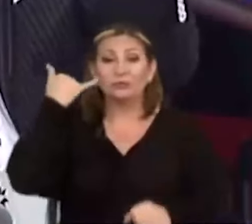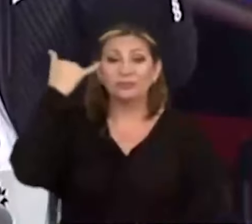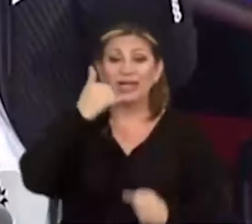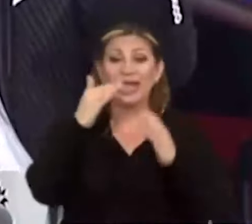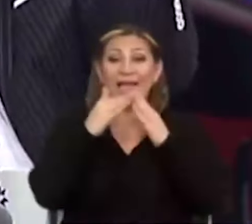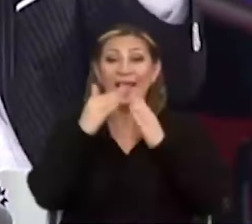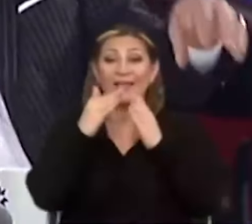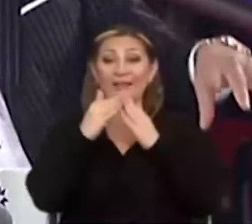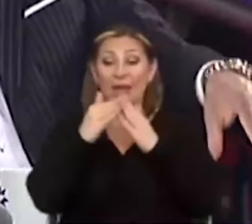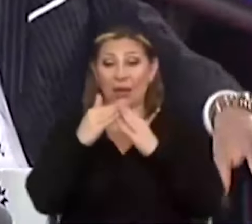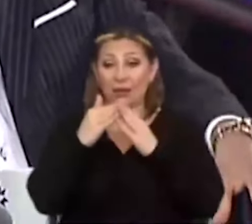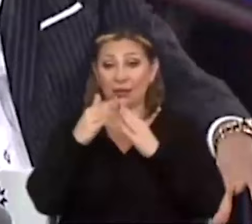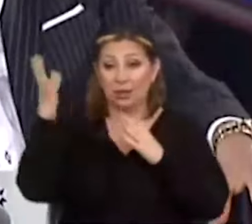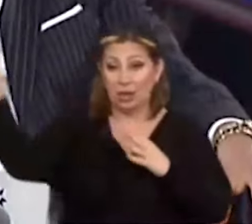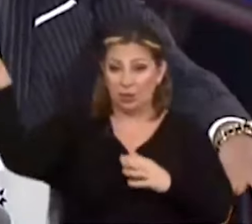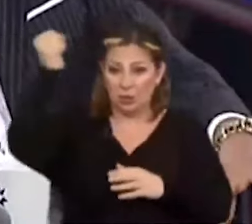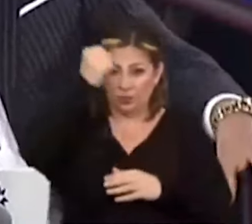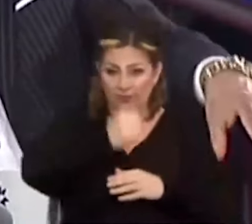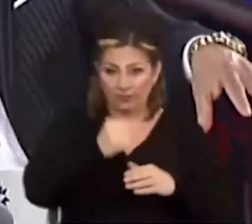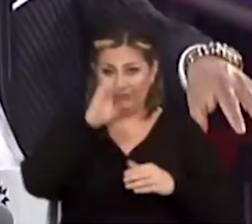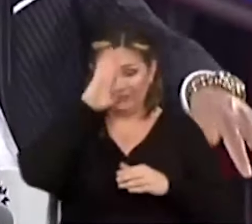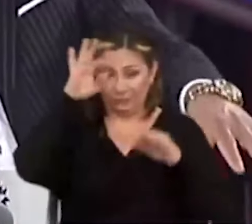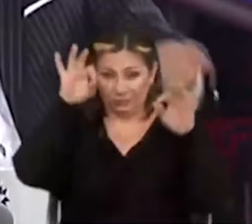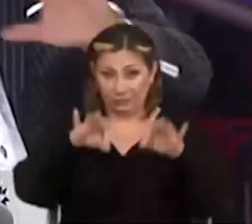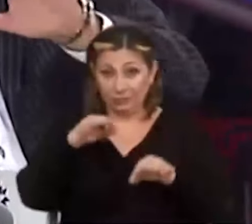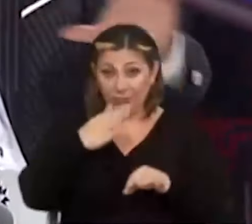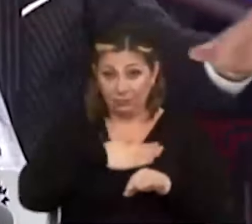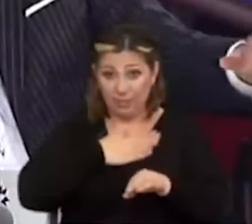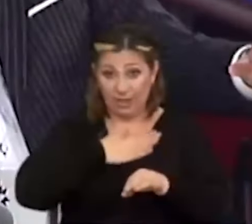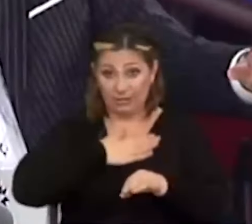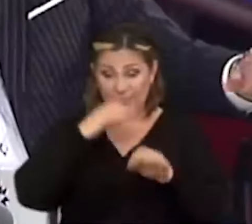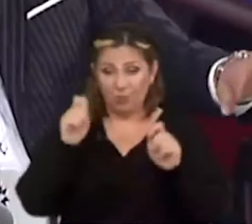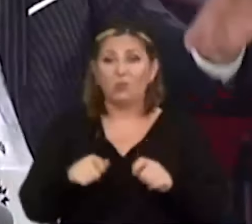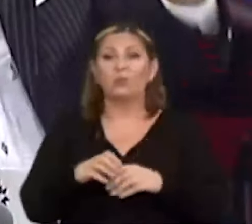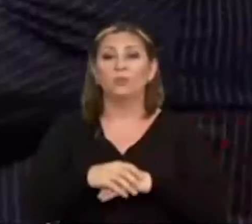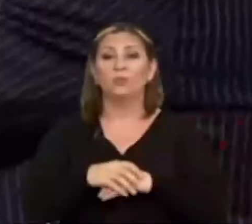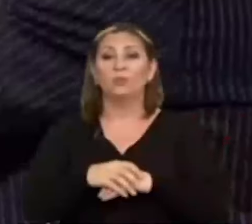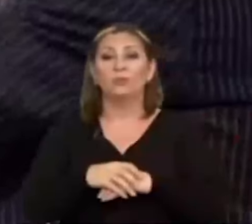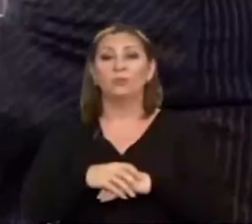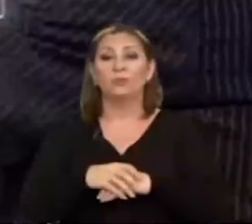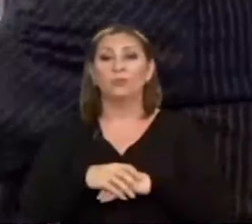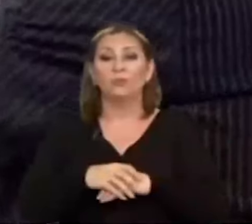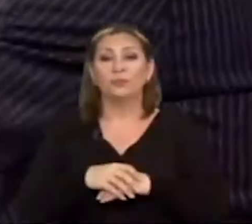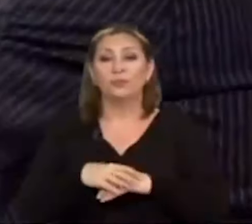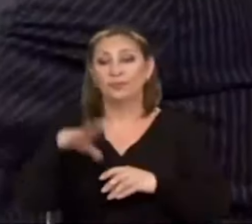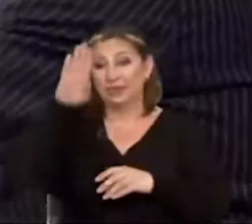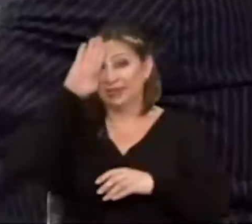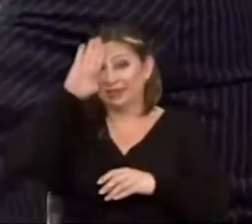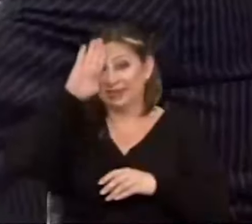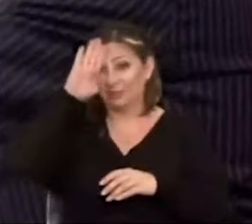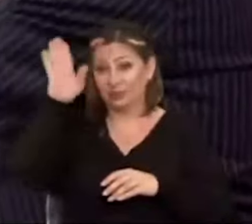Erzurum'dan evinden alıyorum. İstanbul'a getiriyorum. İstanbul'da otel... Siz yapıyorsunuz bunu. Her şeyi. Her şeyi.